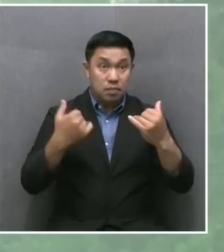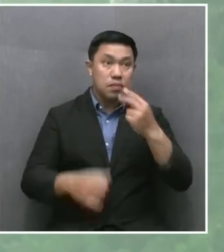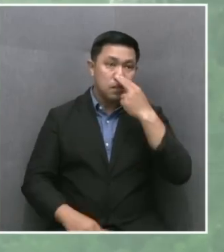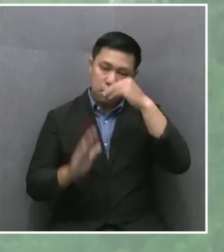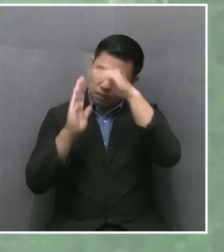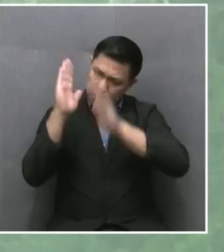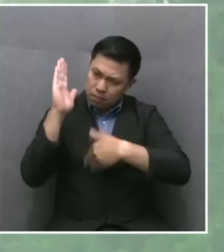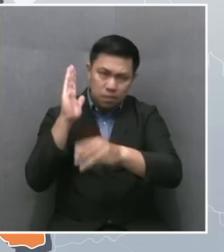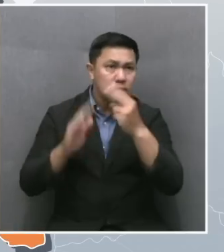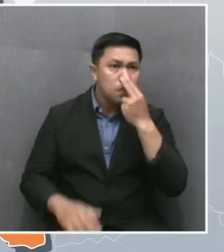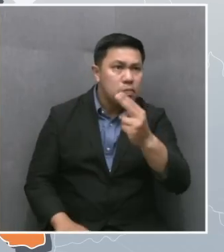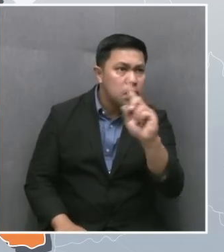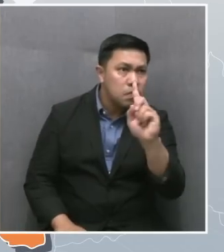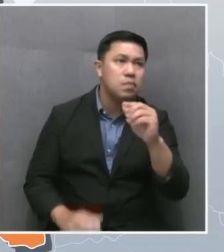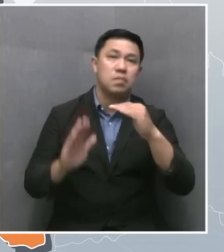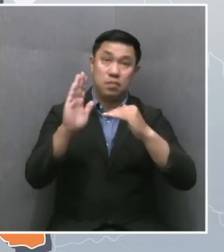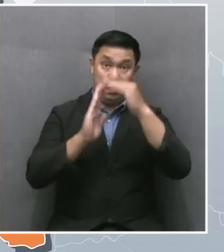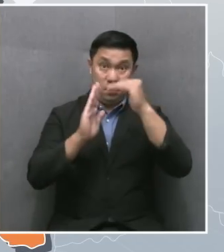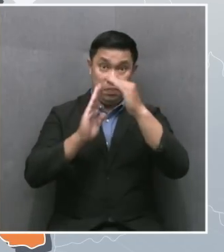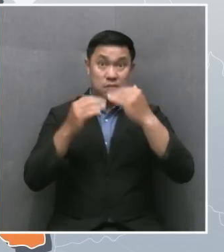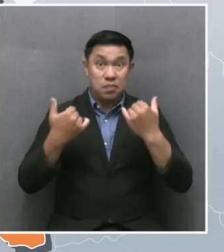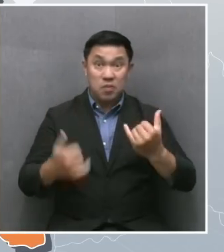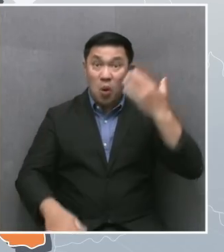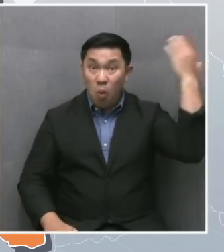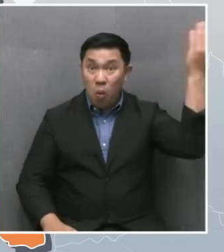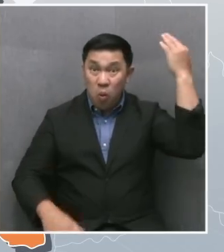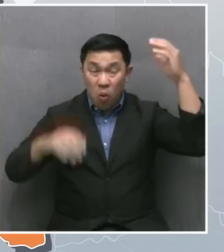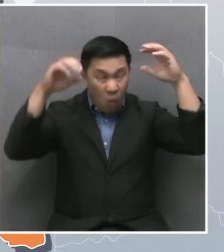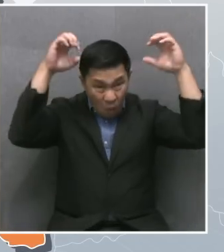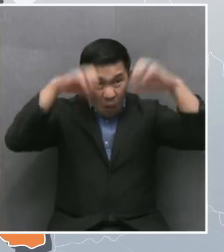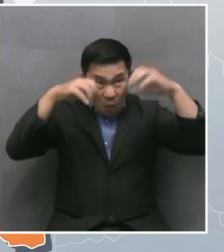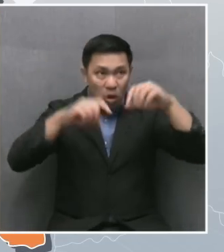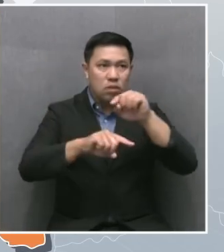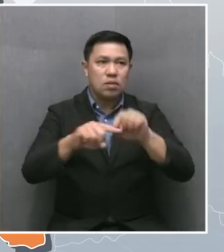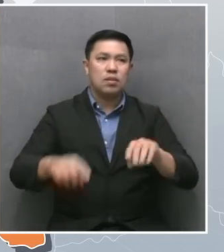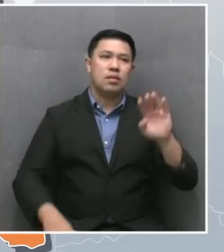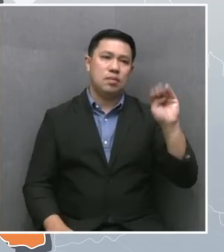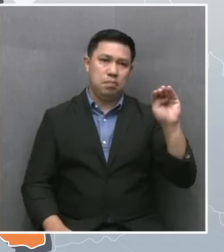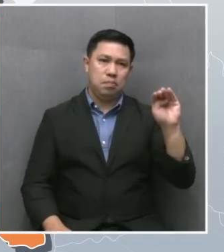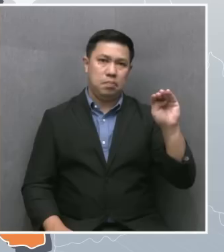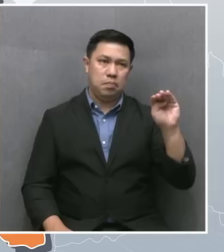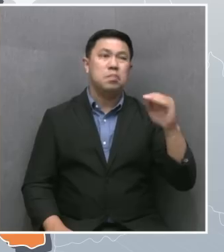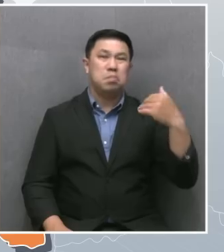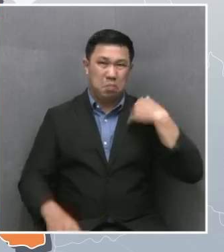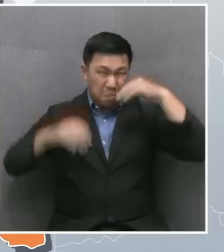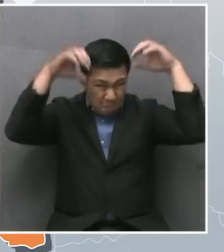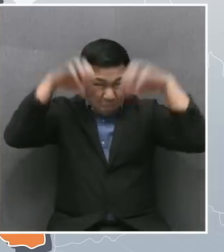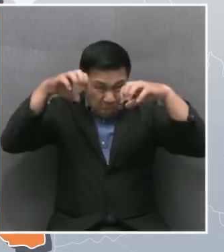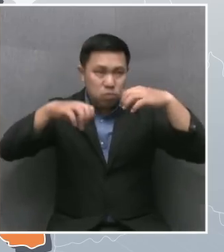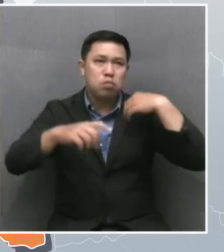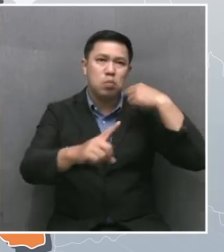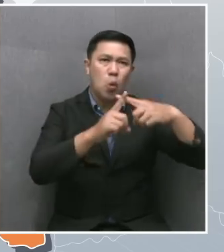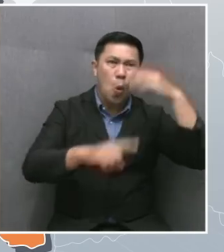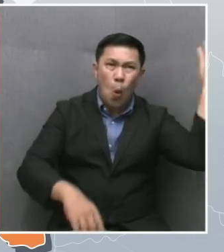คะอย่างพื้นที่ภาคเหนือวันนี้จะมีฝนฟ้าคะนองรอยละ 40ของพื้นที่ค่ะมีฝนตกหนักลมกระชกแรงบางแห่ง